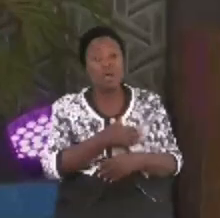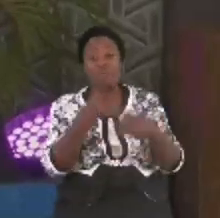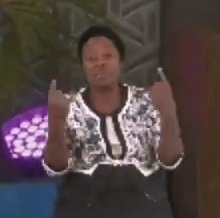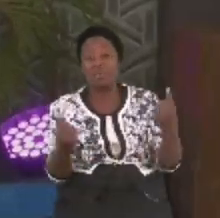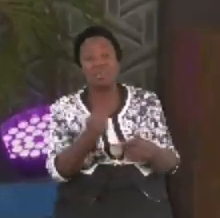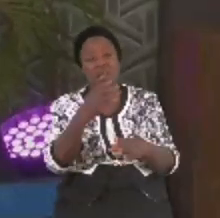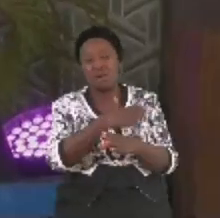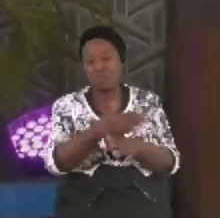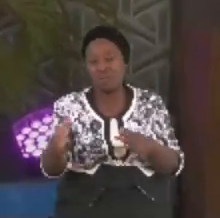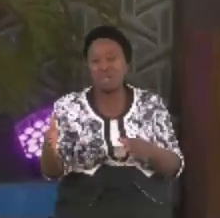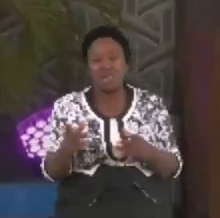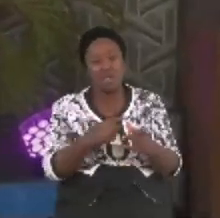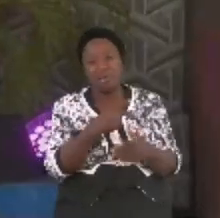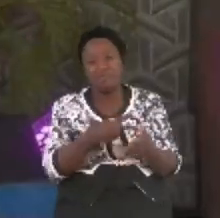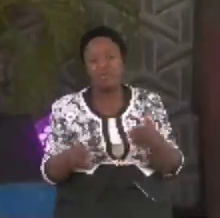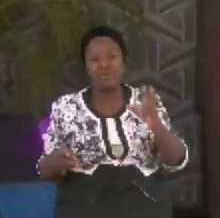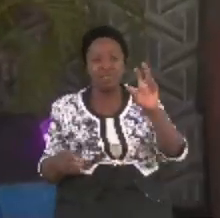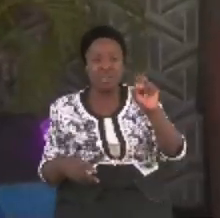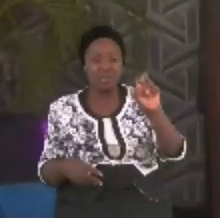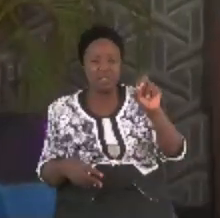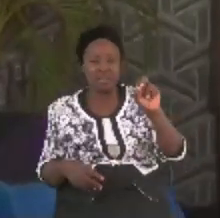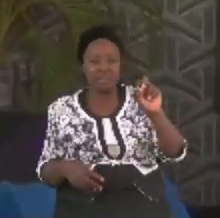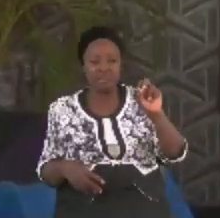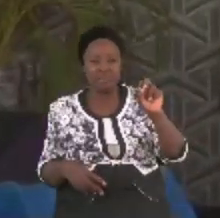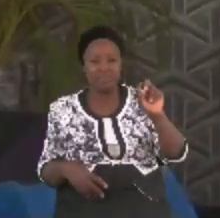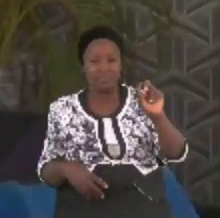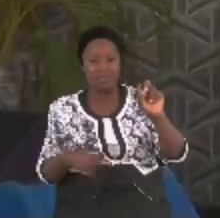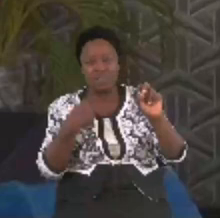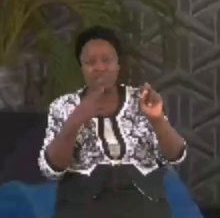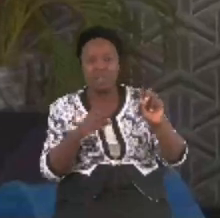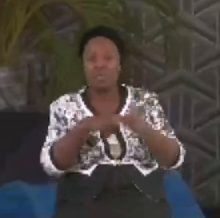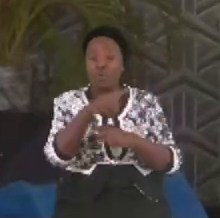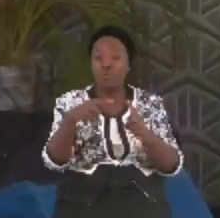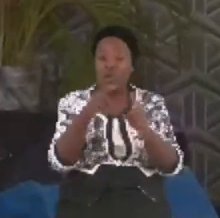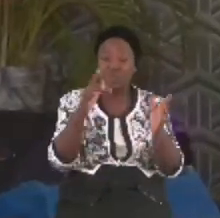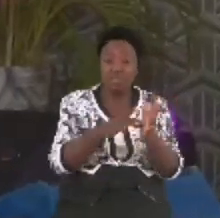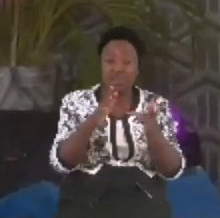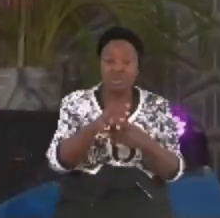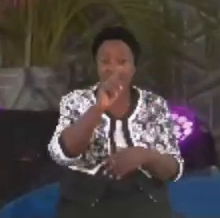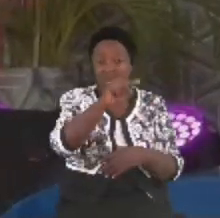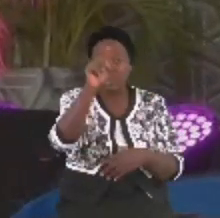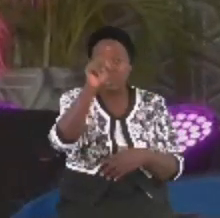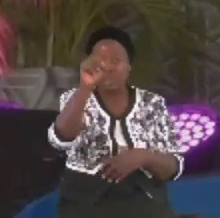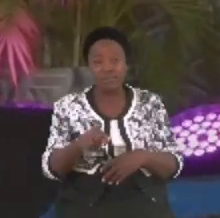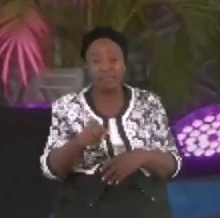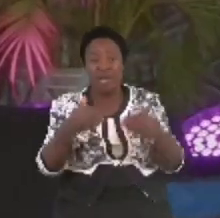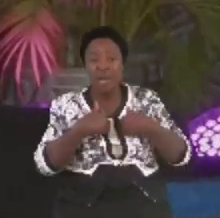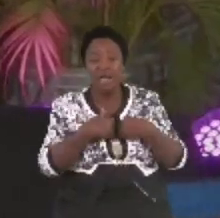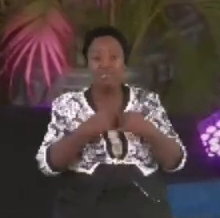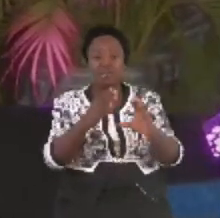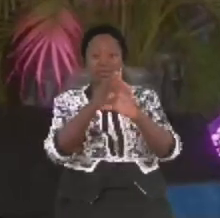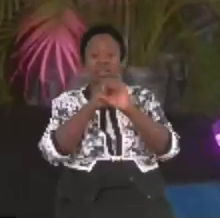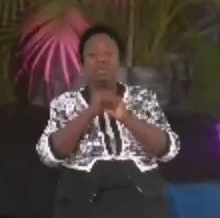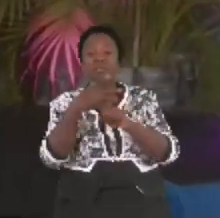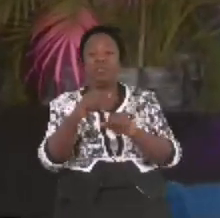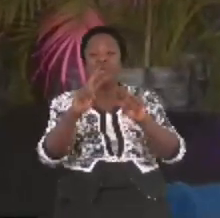ôter nos péchés. Dans le verset 30, quand Jésus y prit le vinaigre, il